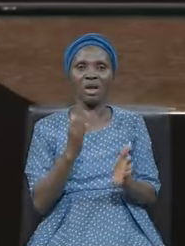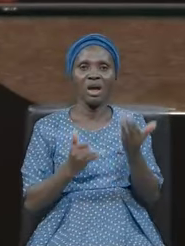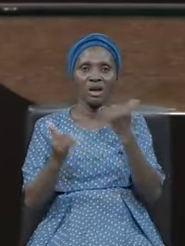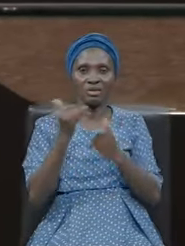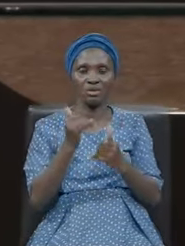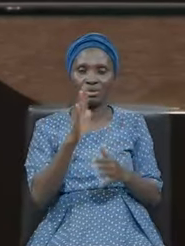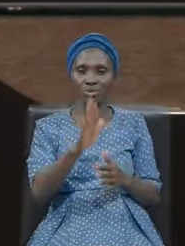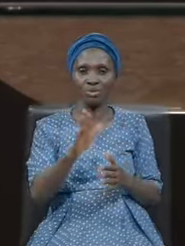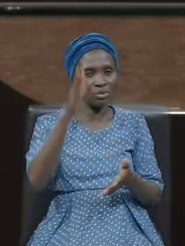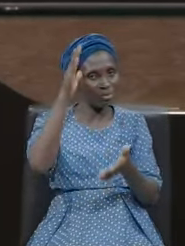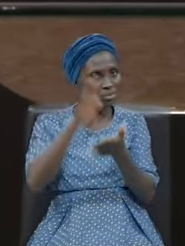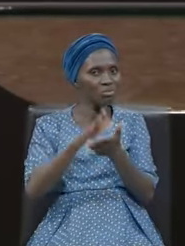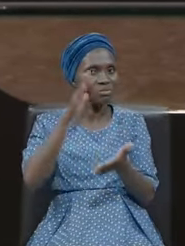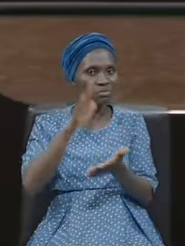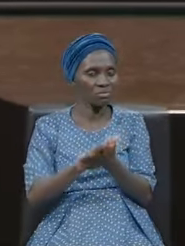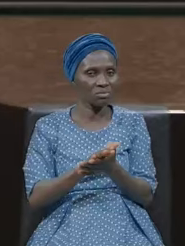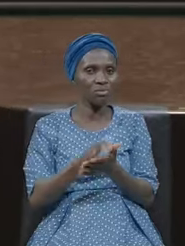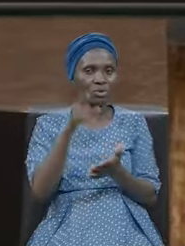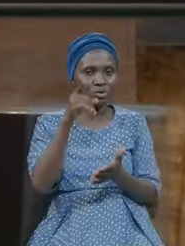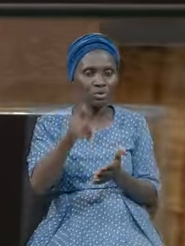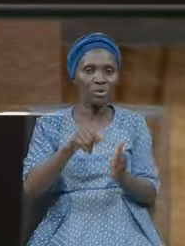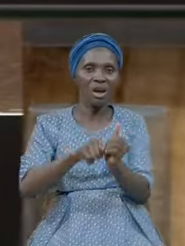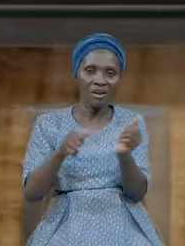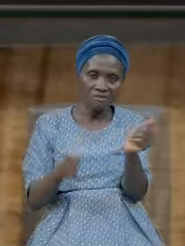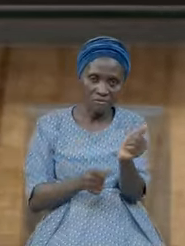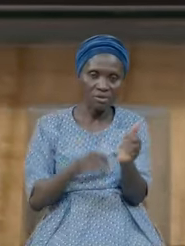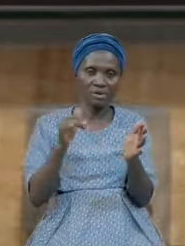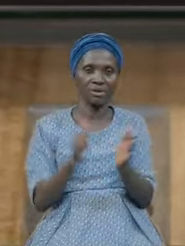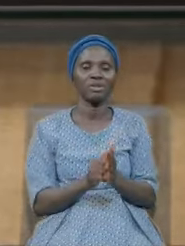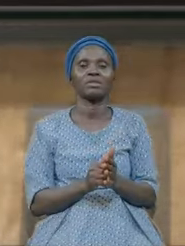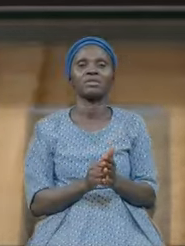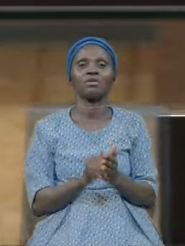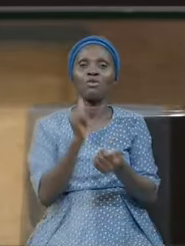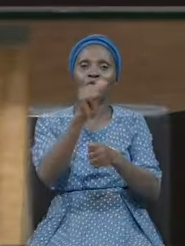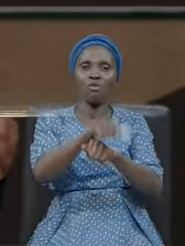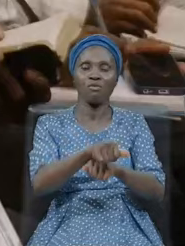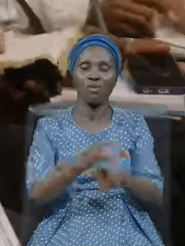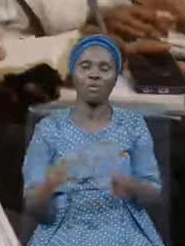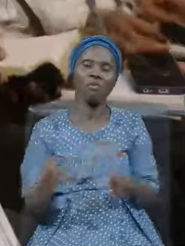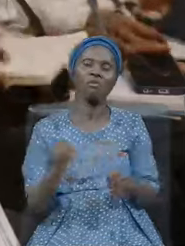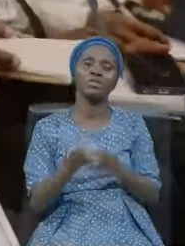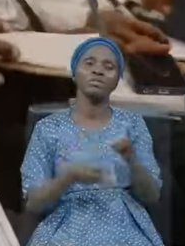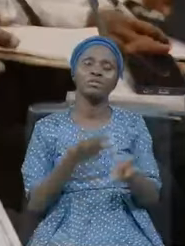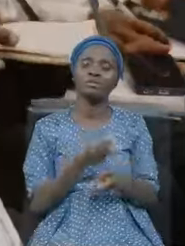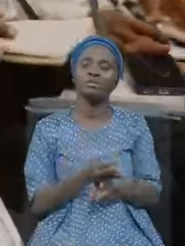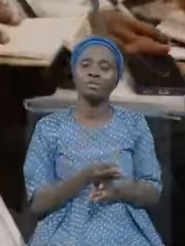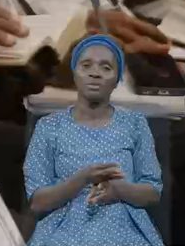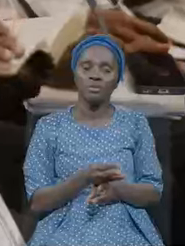vaincre le monde et la mondanité allons à 1ier Jean chapitre 2